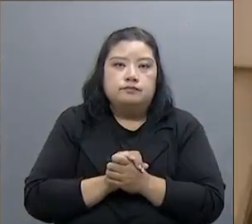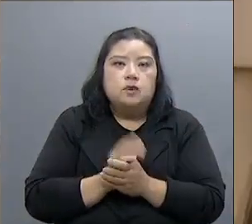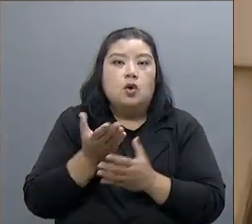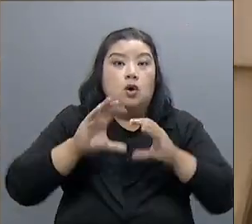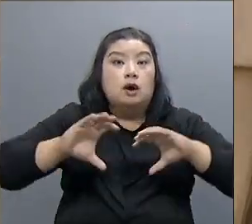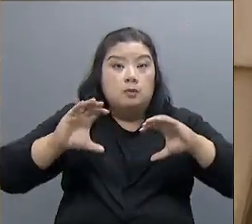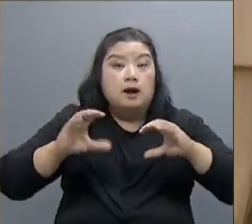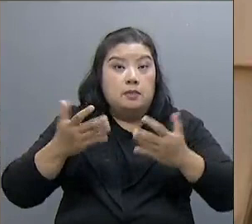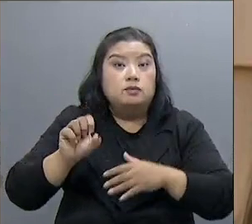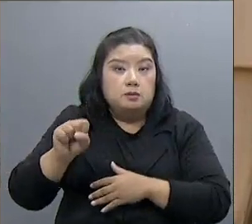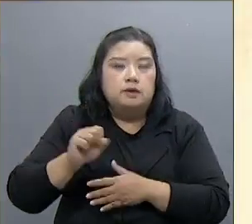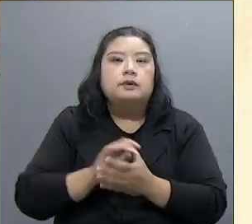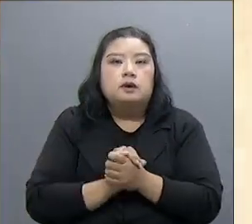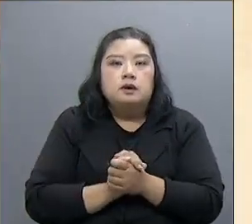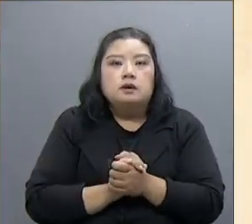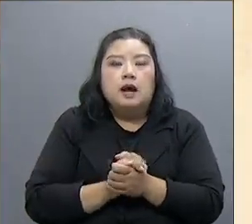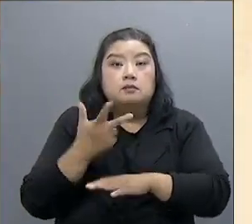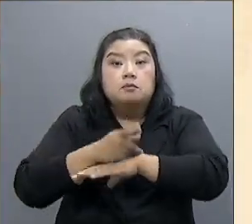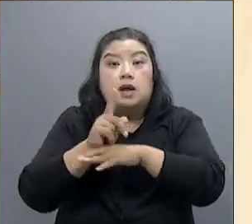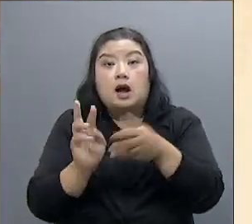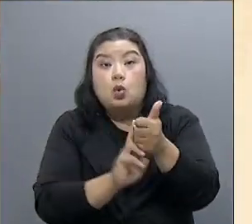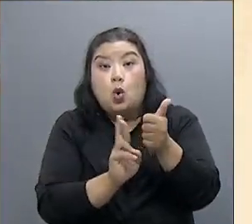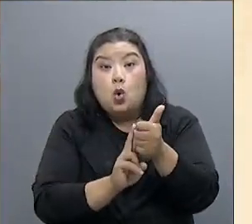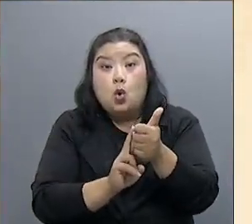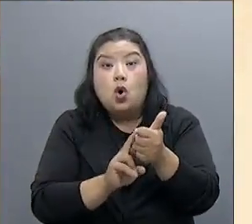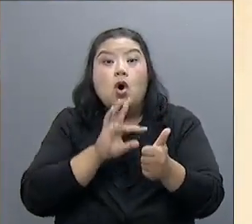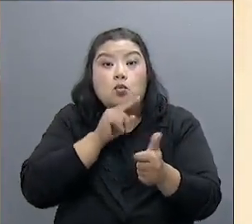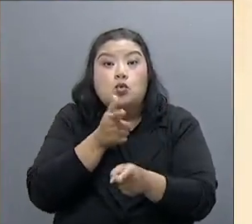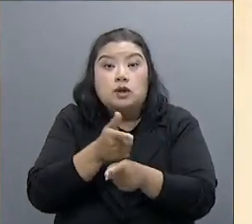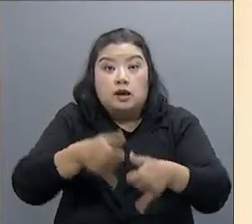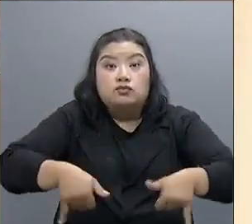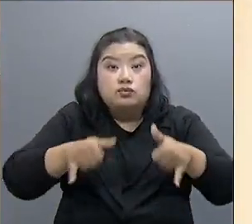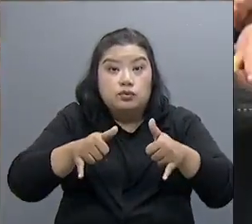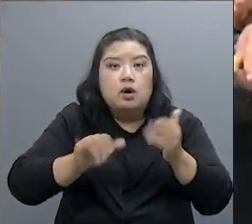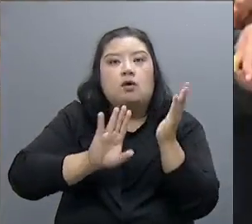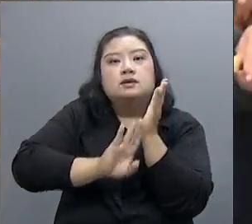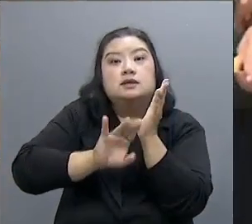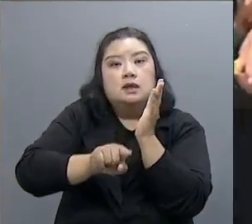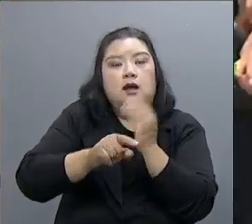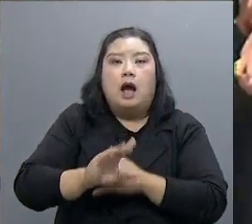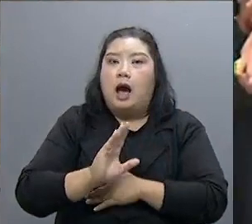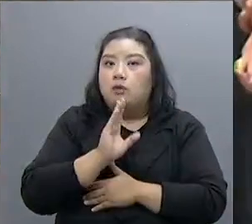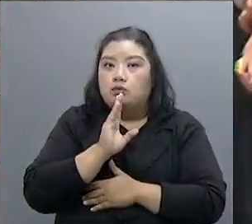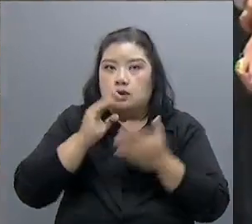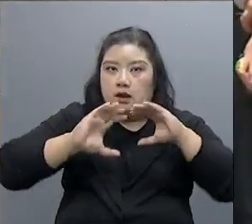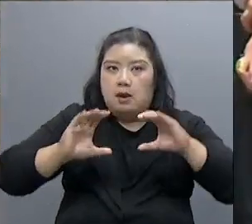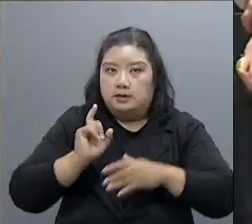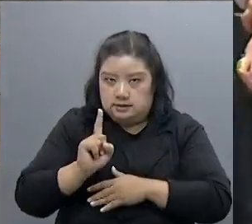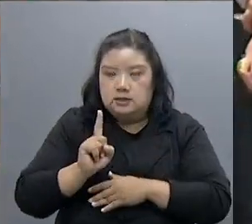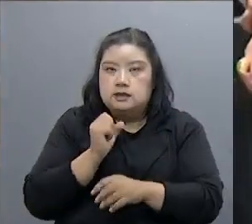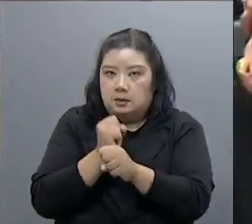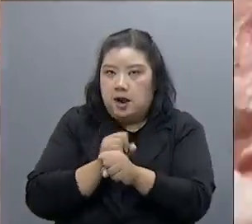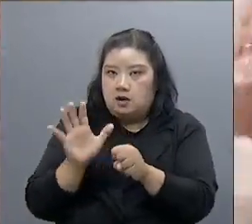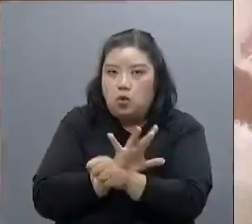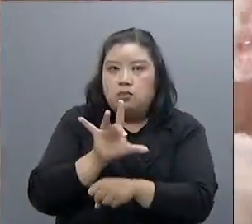รองประธานชมรมผู้เลี้ยงสุกรรายย่อยภาคตะวันออกเฉียงเหนือนะครับกล่าวว่าหากรัฐบาลตั้งใจทำงานอย่างเต็มร้อยและมีความจ